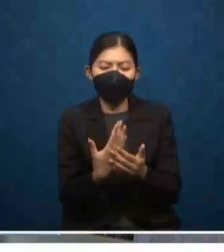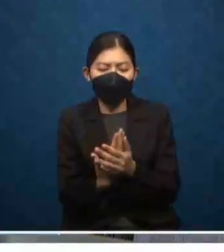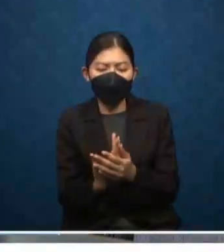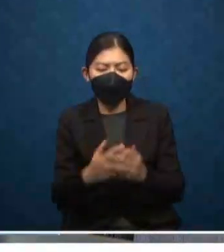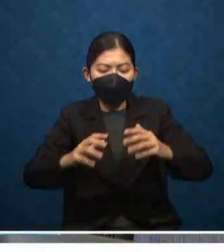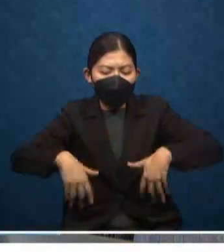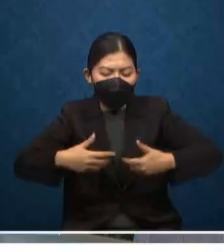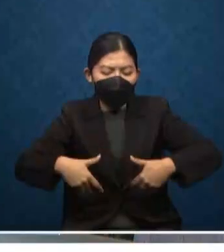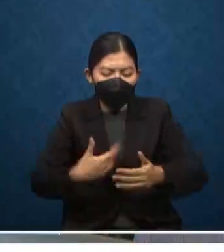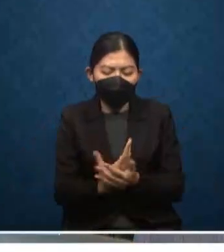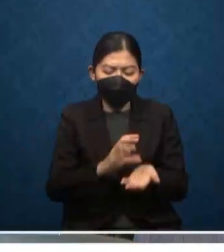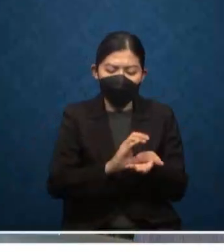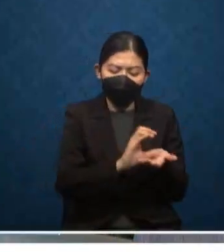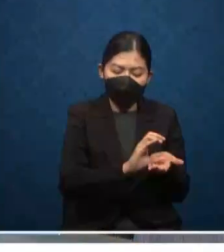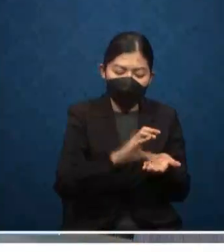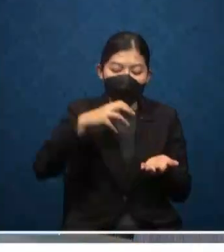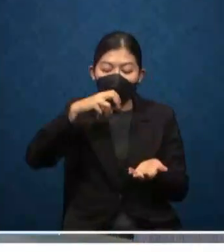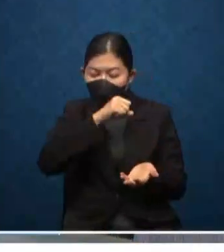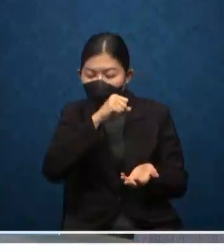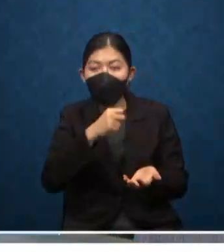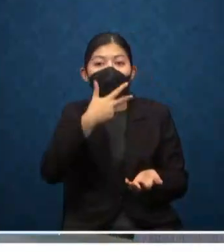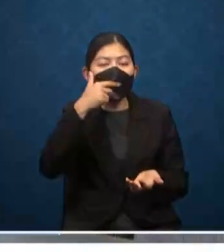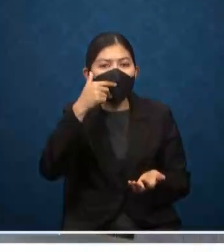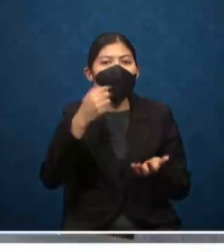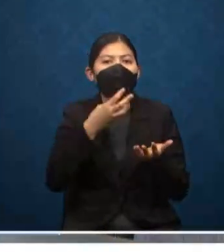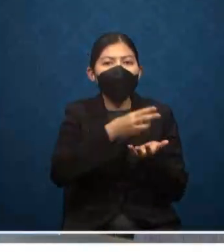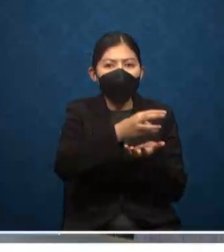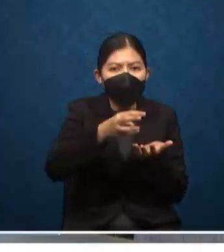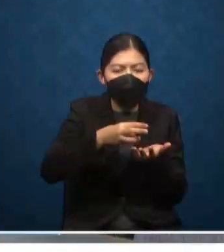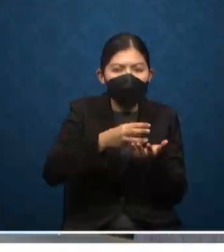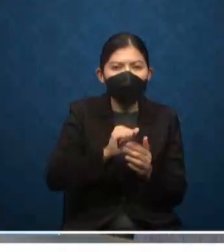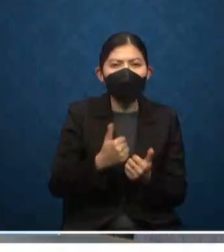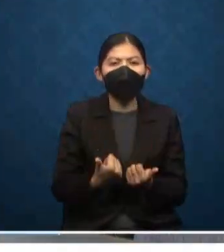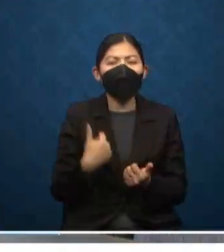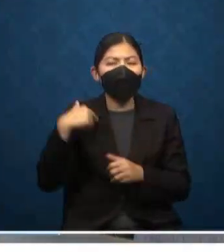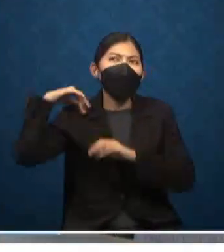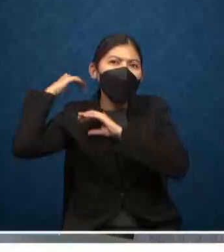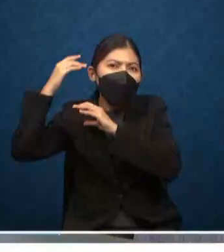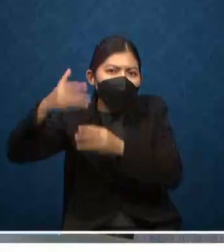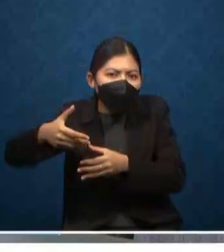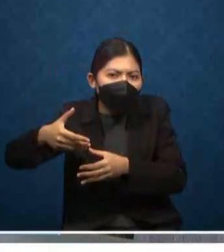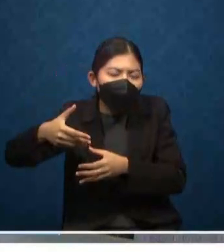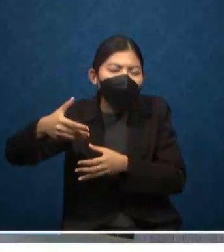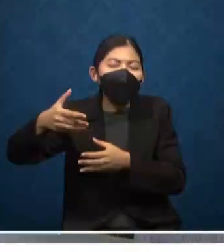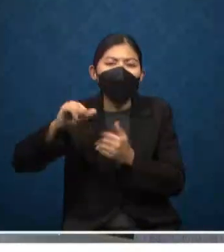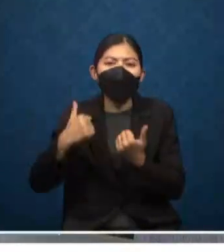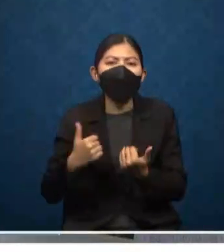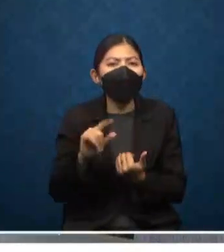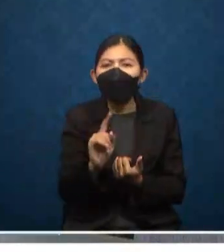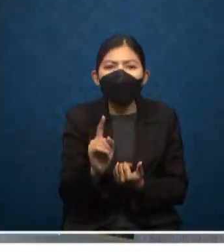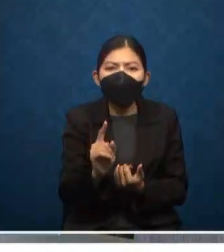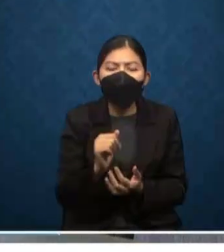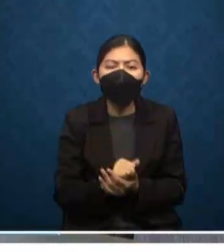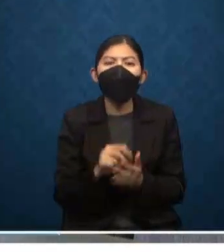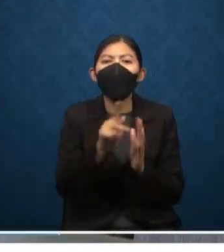ามาสู่กองทุนอ้อยและน้ำตาลทรายนั้นน่ะเป็นเงินที่ประกอบด้วยหรือมีแหล่งที่มาจากไหนบ้างในกฎหมายฉบับ